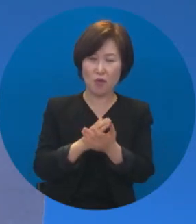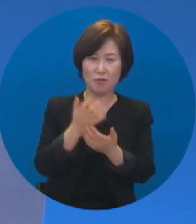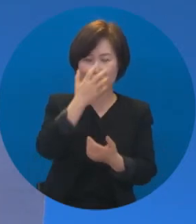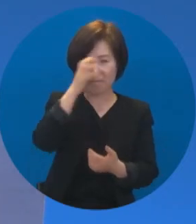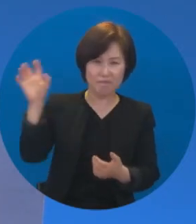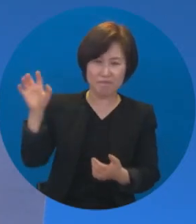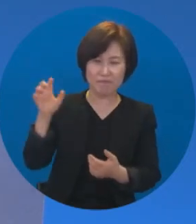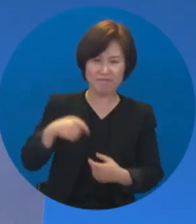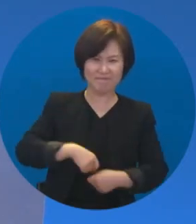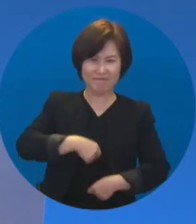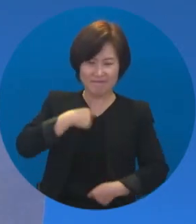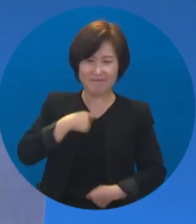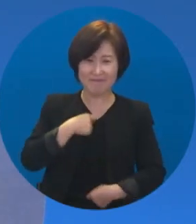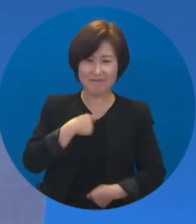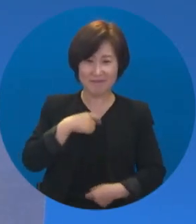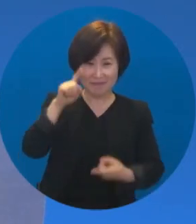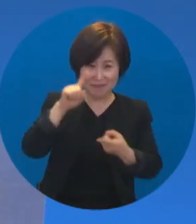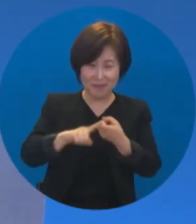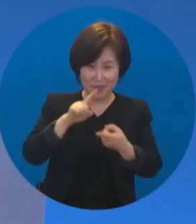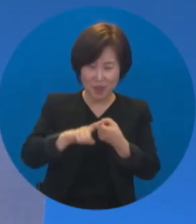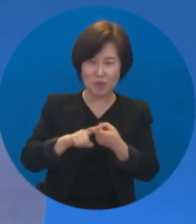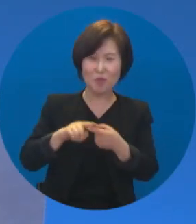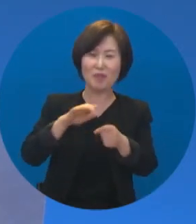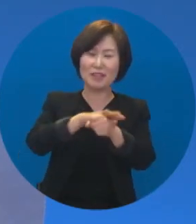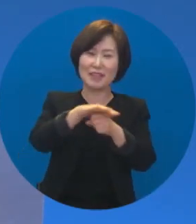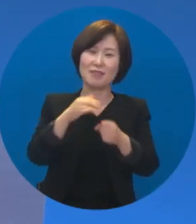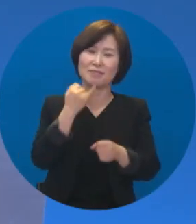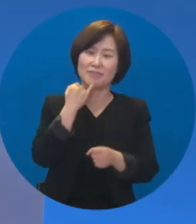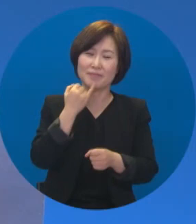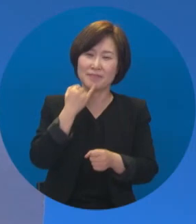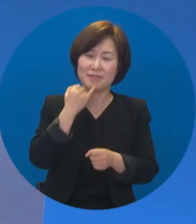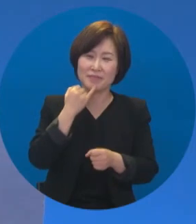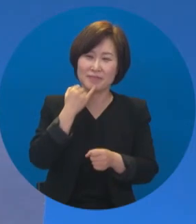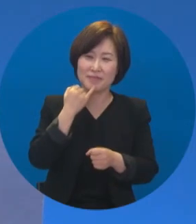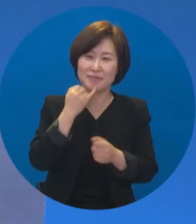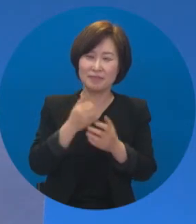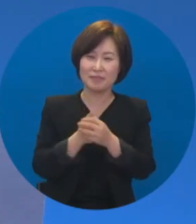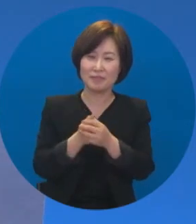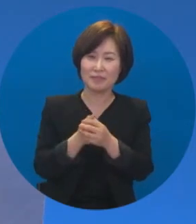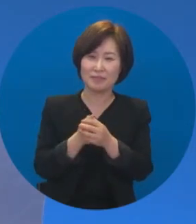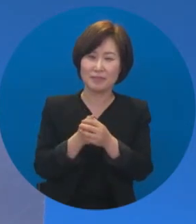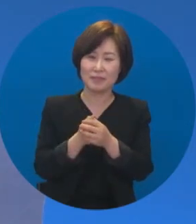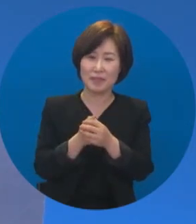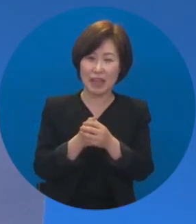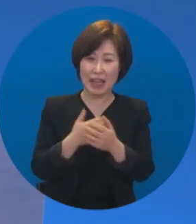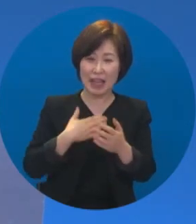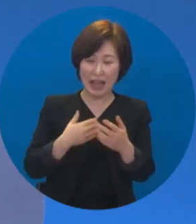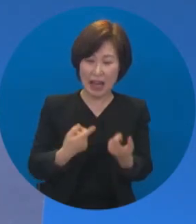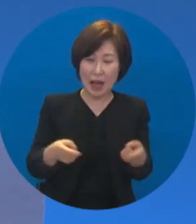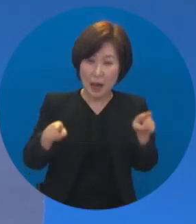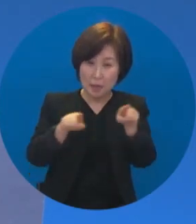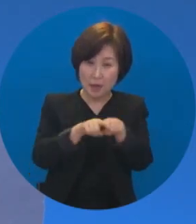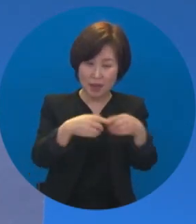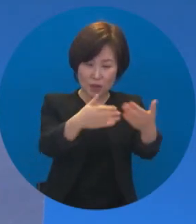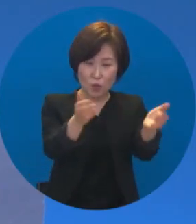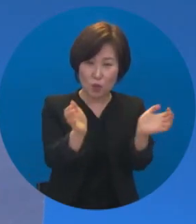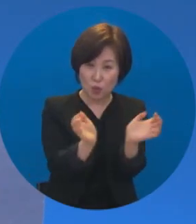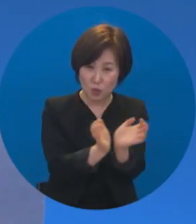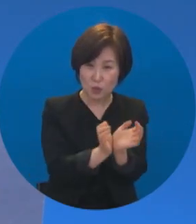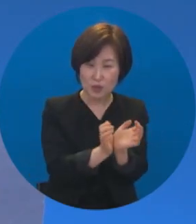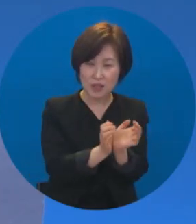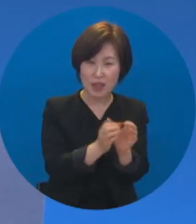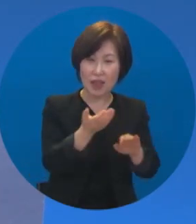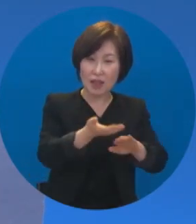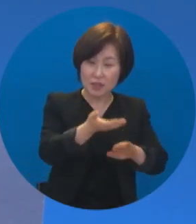사랑스럽다 라고 말씀하셨기 때문이에요. 누굴 통해? 저와 함께했던 그 공동체 선배들을 통해 동료들을 통해